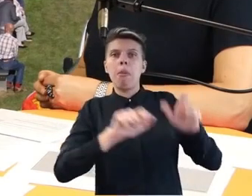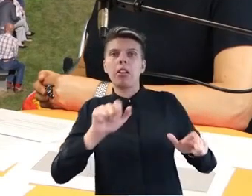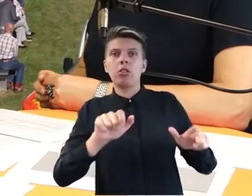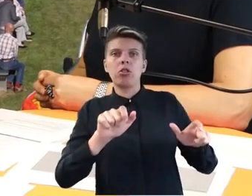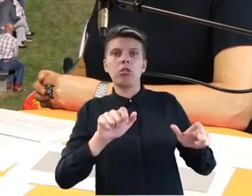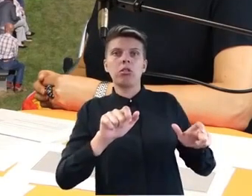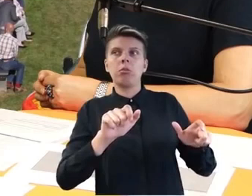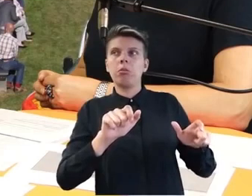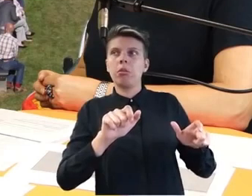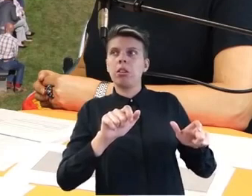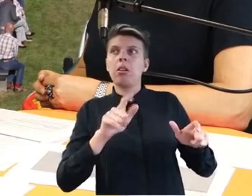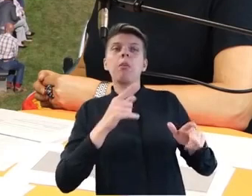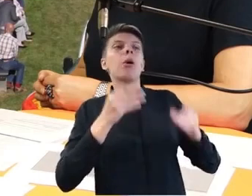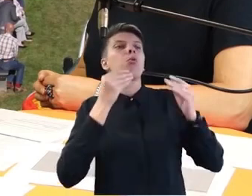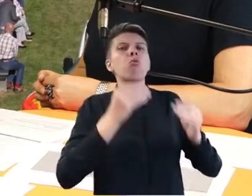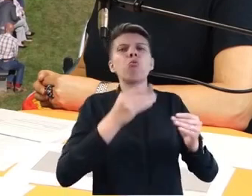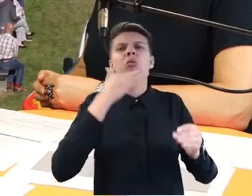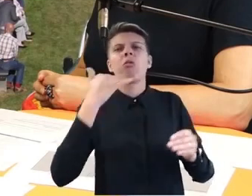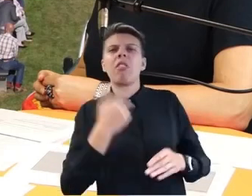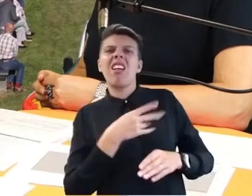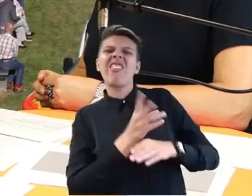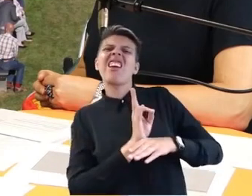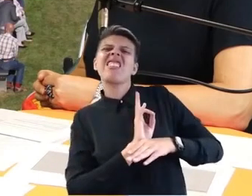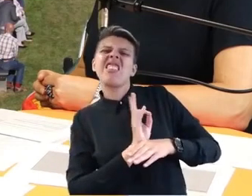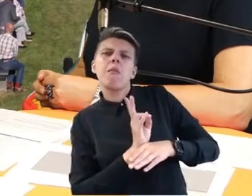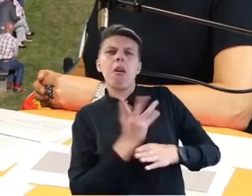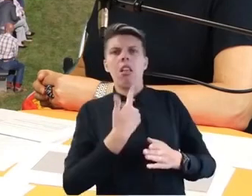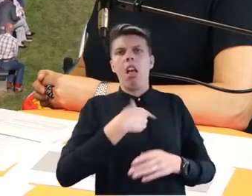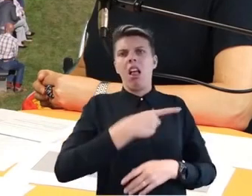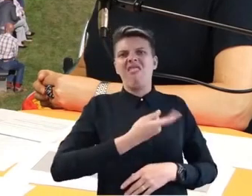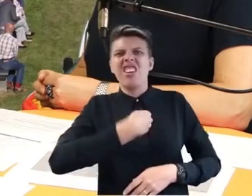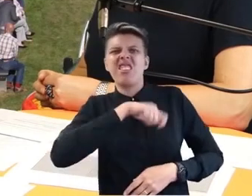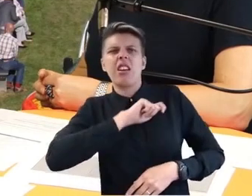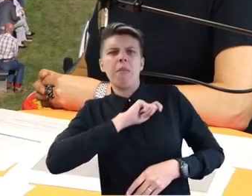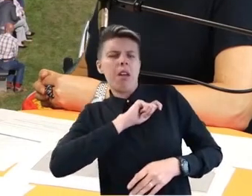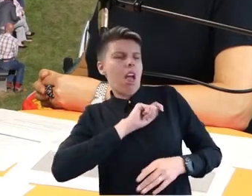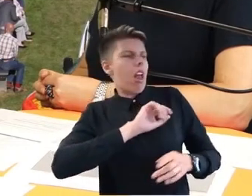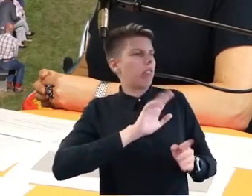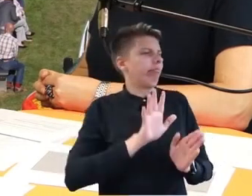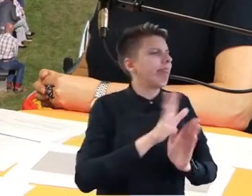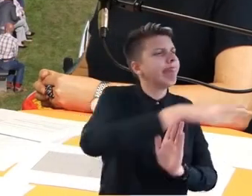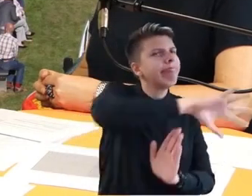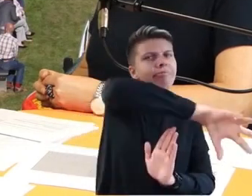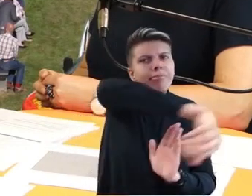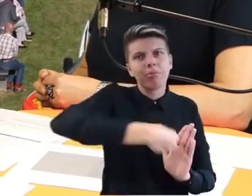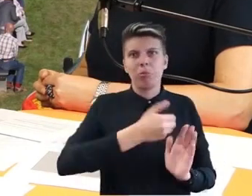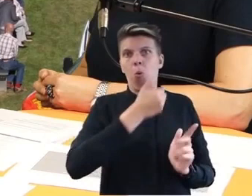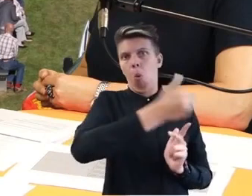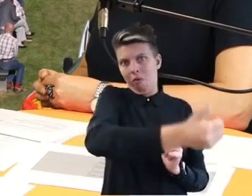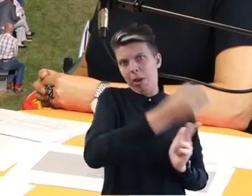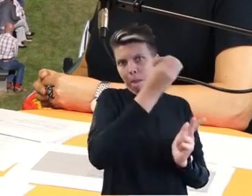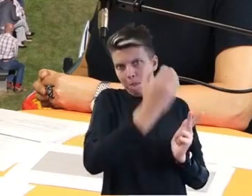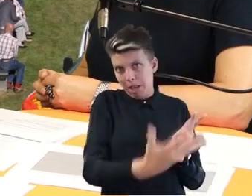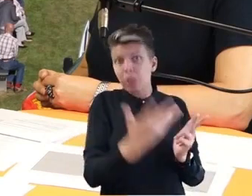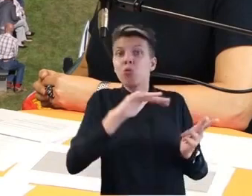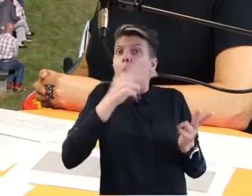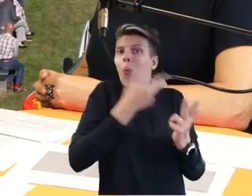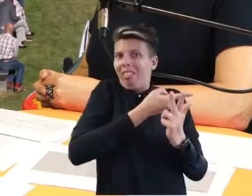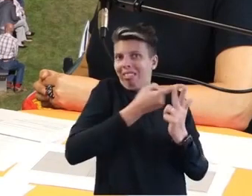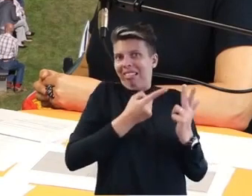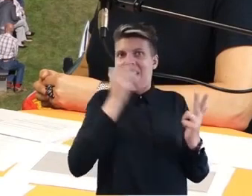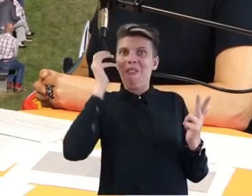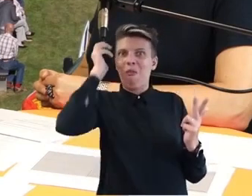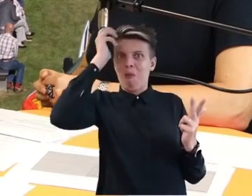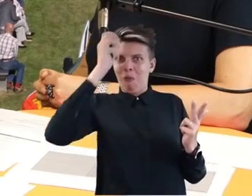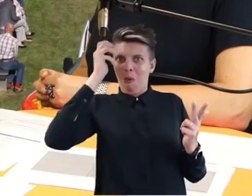verhalten anfangen zu plündern oder auch kriminell zu werden so das sind diese drei mythen auf der einen seite die sich